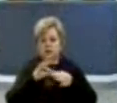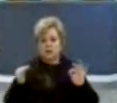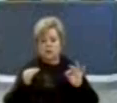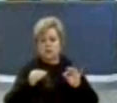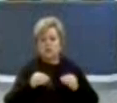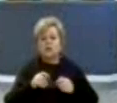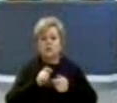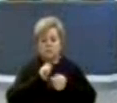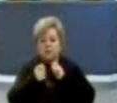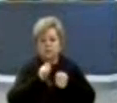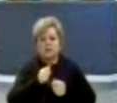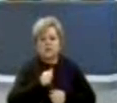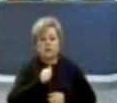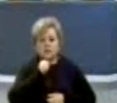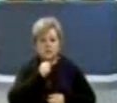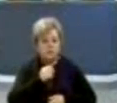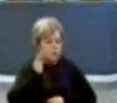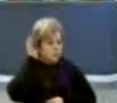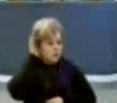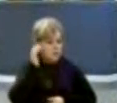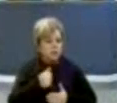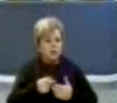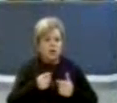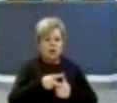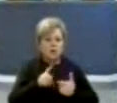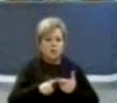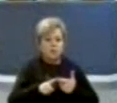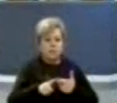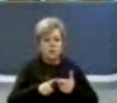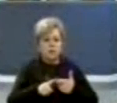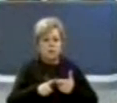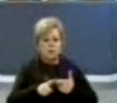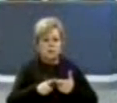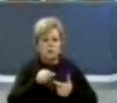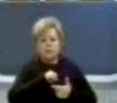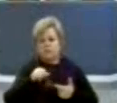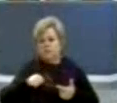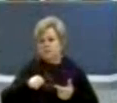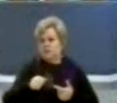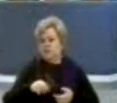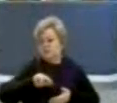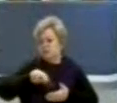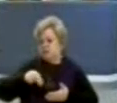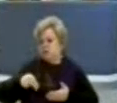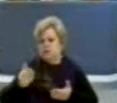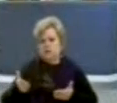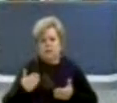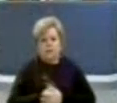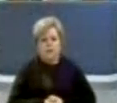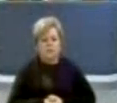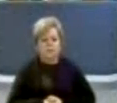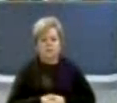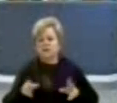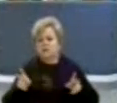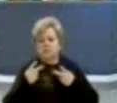a thuhet Isa Mustafa, kryeministri i Republikës së Kosovës, apo është nënshkruar në emër personal tëndin, pra si kështu me një